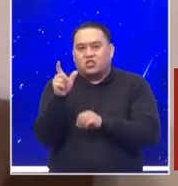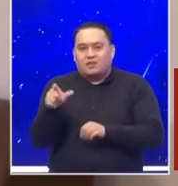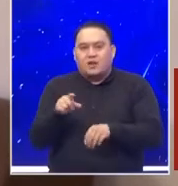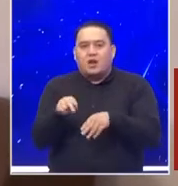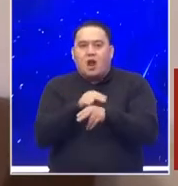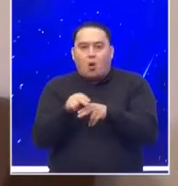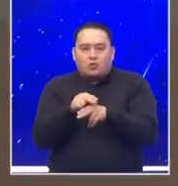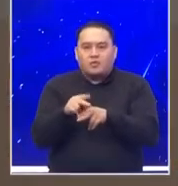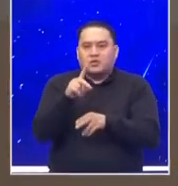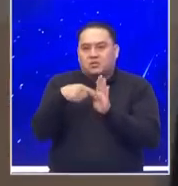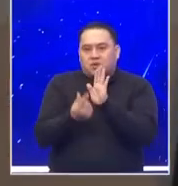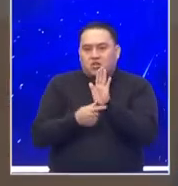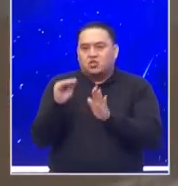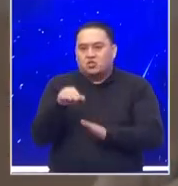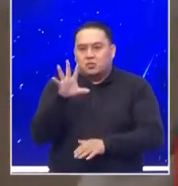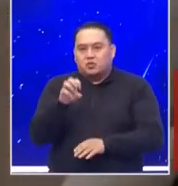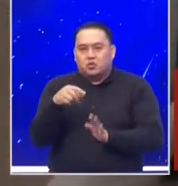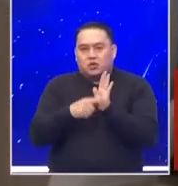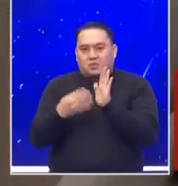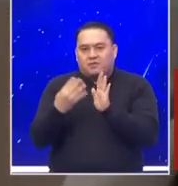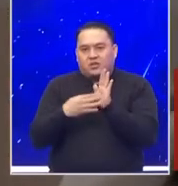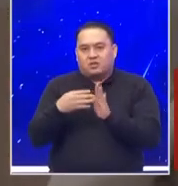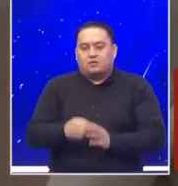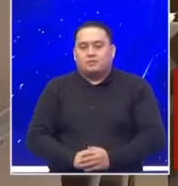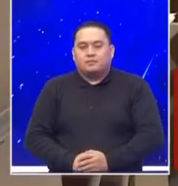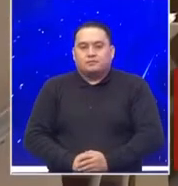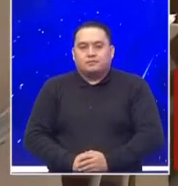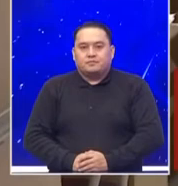амбулаторном уровне 17500 79